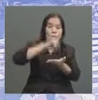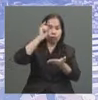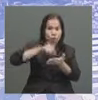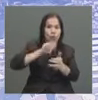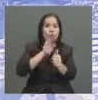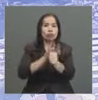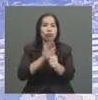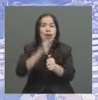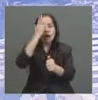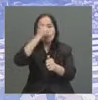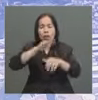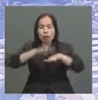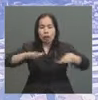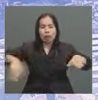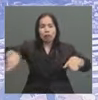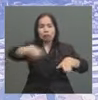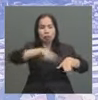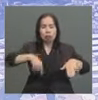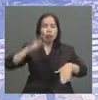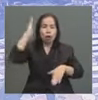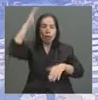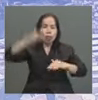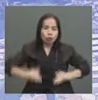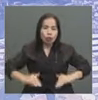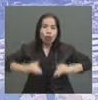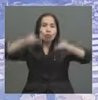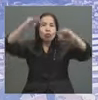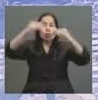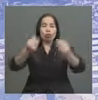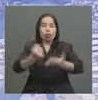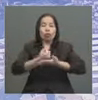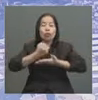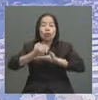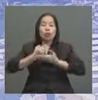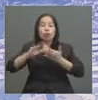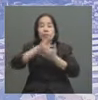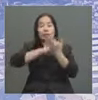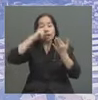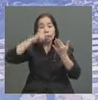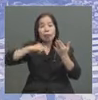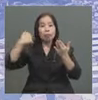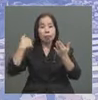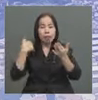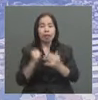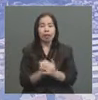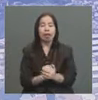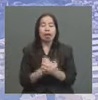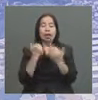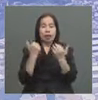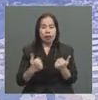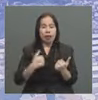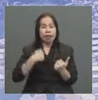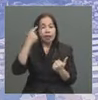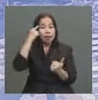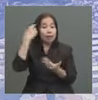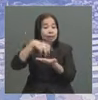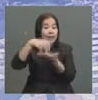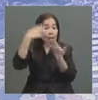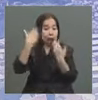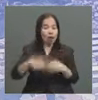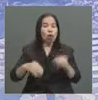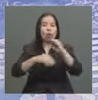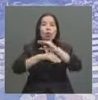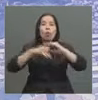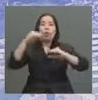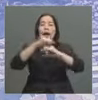โดยเฉพาะน้องๆก็เป็นกำลังของชาติในอนาคตถ้าตรงนี้ส่วนนี้ทางได้เอ่ยนามแล้วคือ AFS นะ